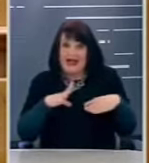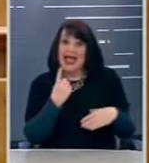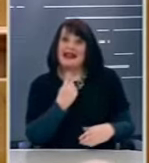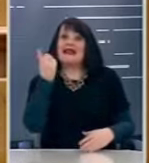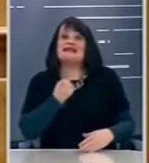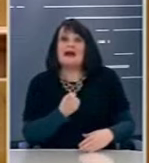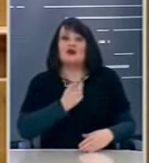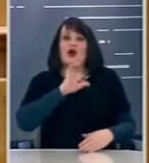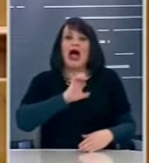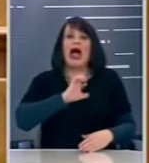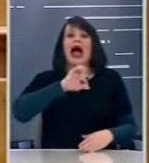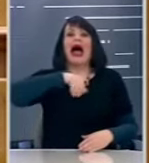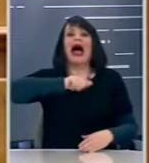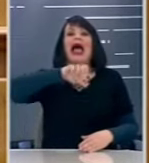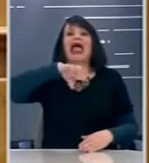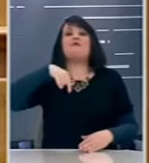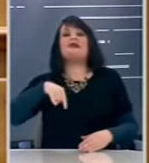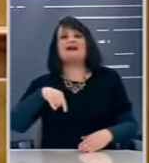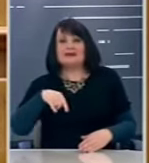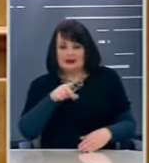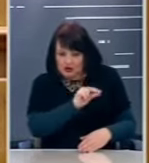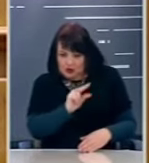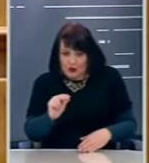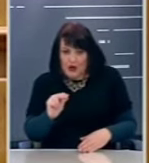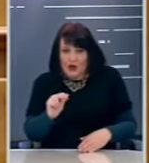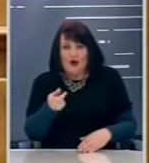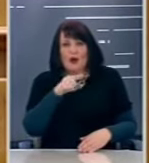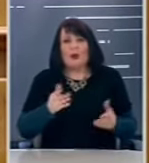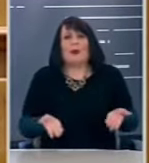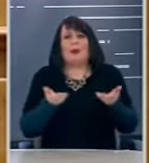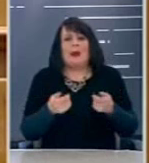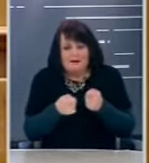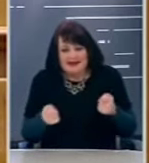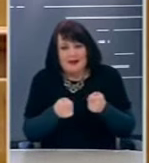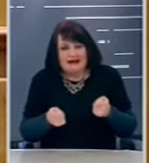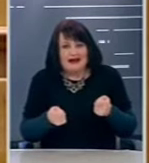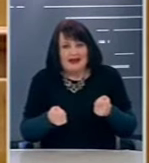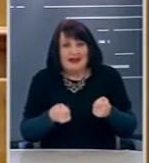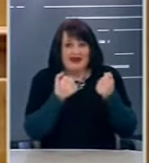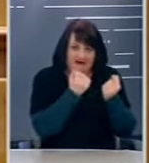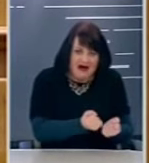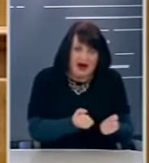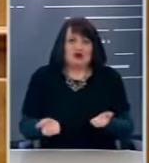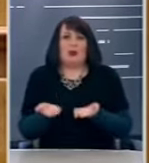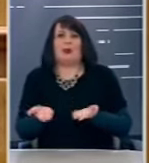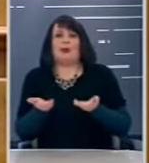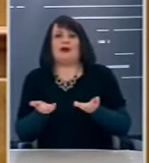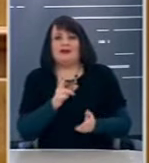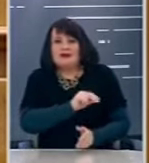του ΑΕΠ, ώστε να εφαρμοστούν και αντίστοιχα μέτρα ελάφρυνσης το